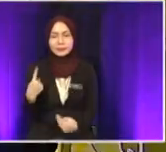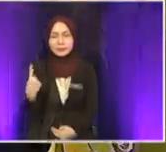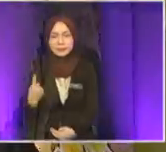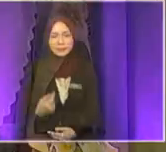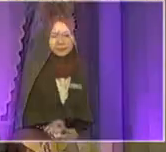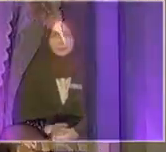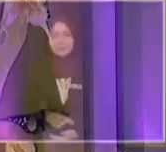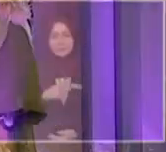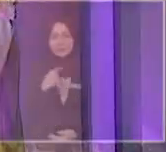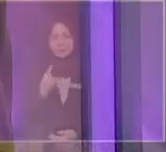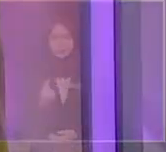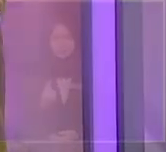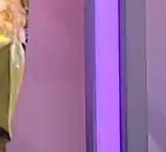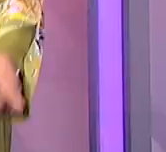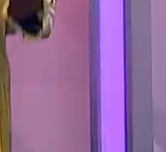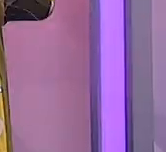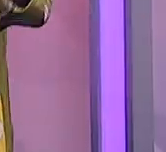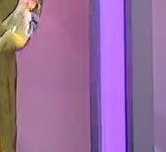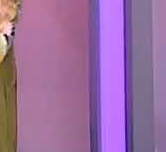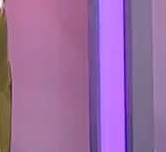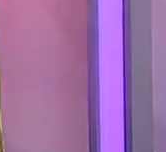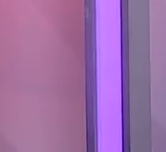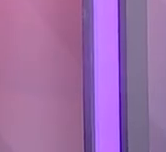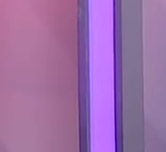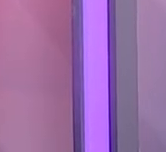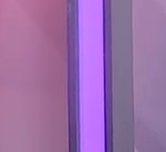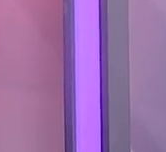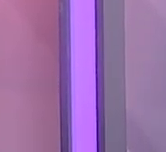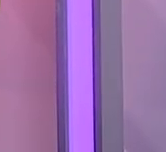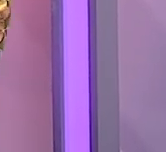gembira di dunia ini